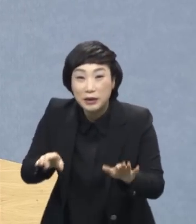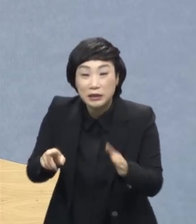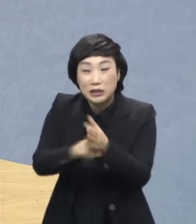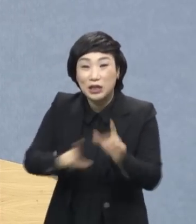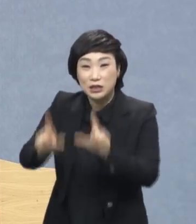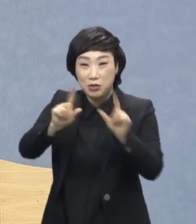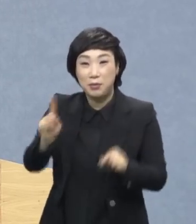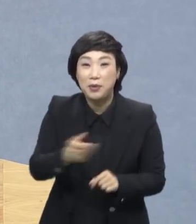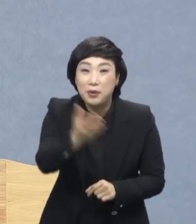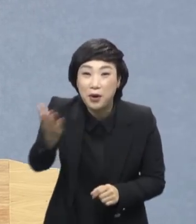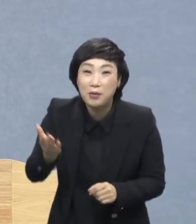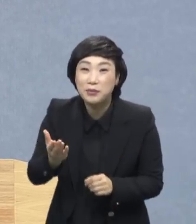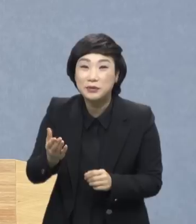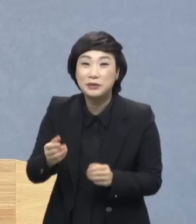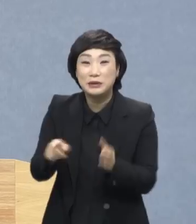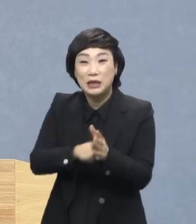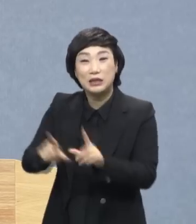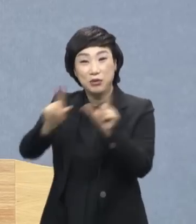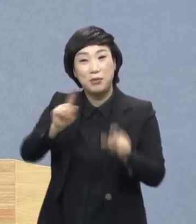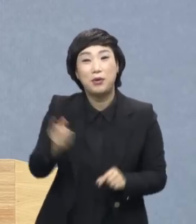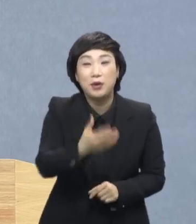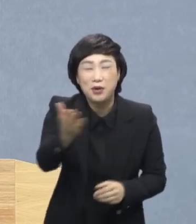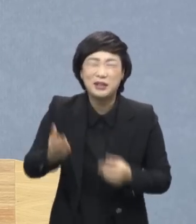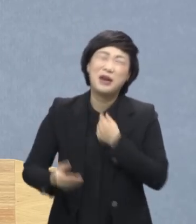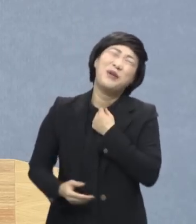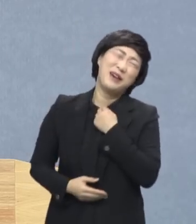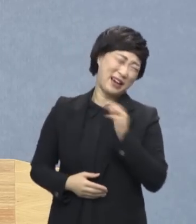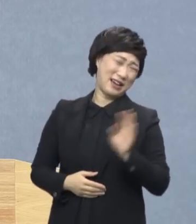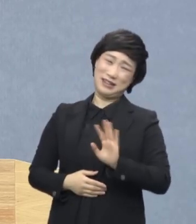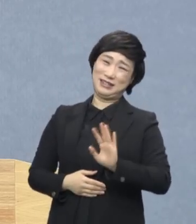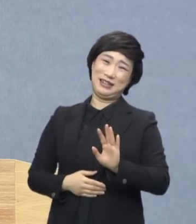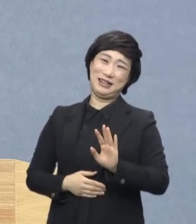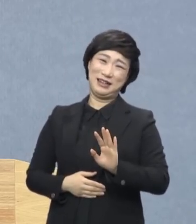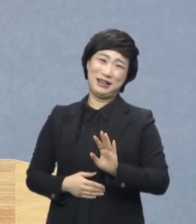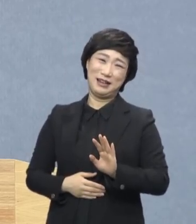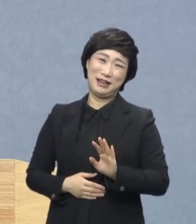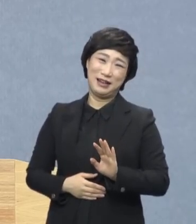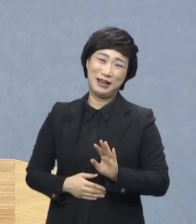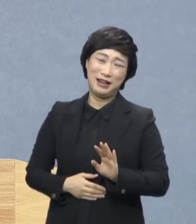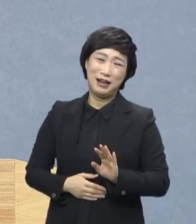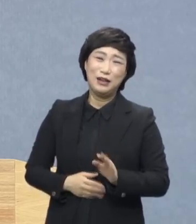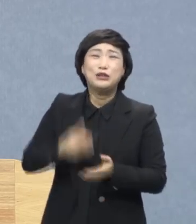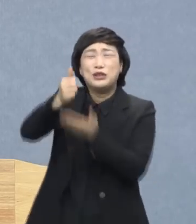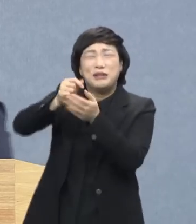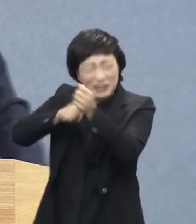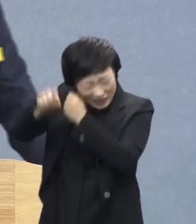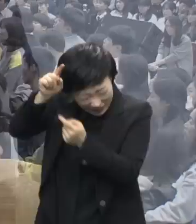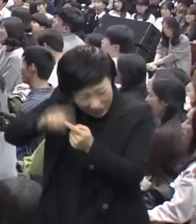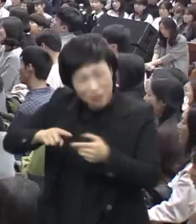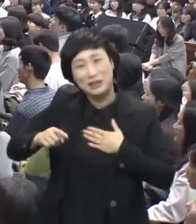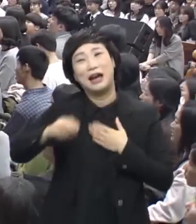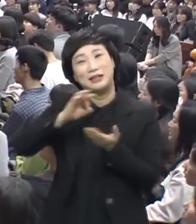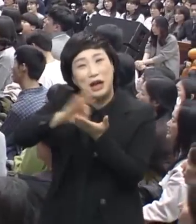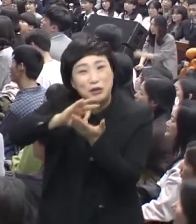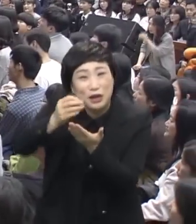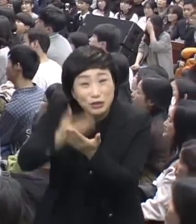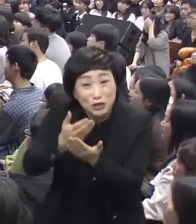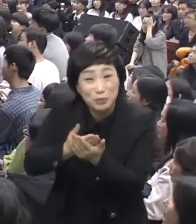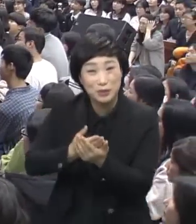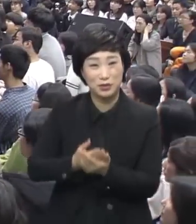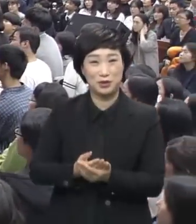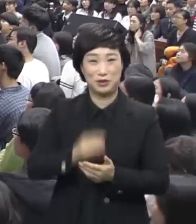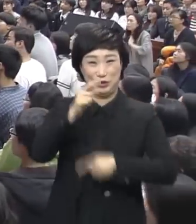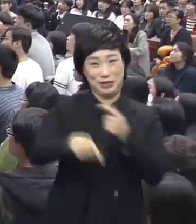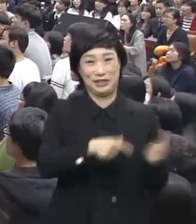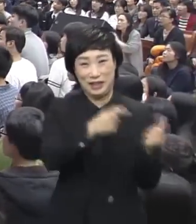뭐냐? 신앙생활이 뭐냐? 내 원대로 마옵시고 주님 뜻대로 하옵소서.